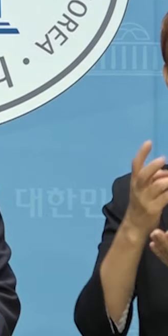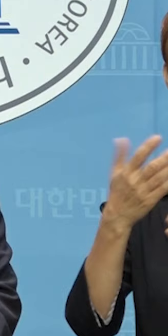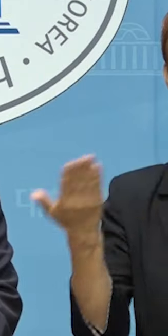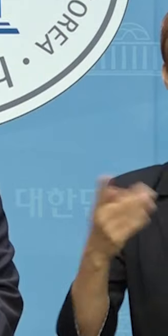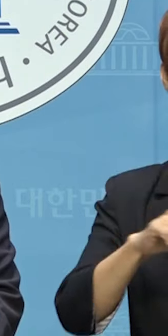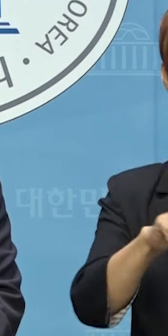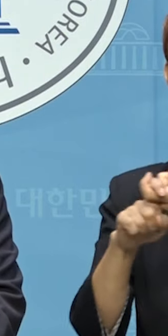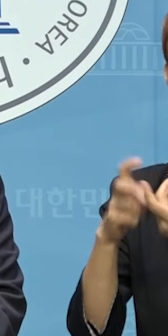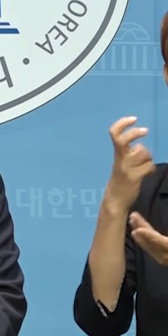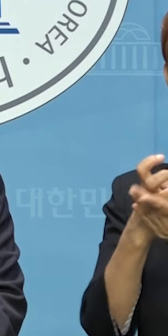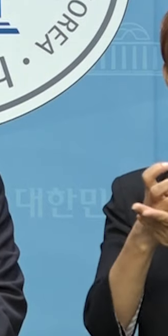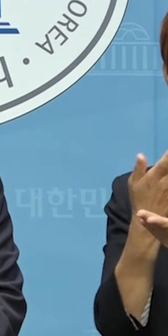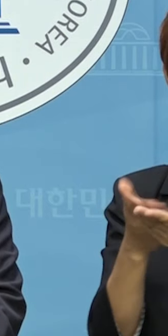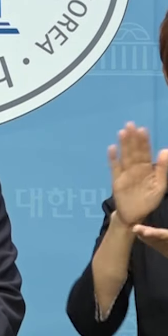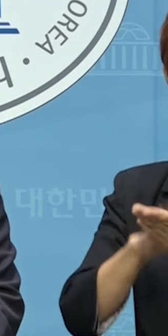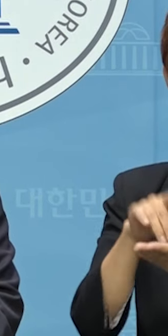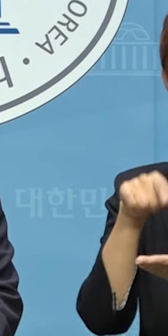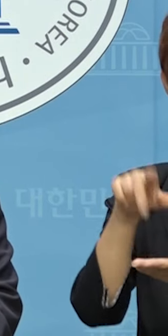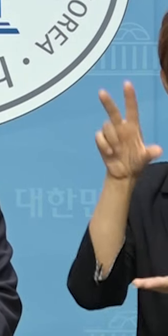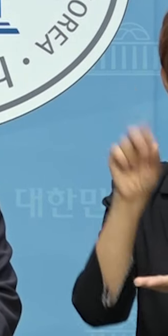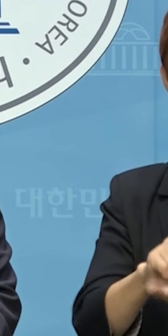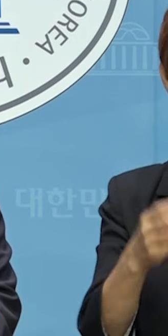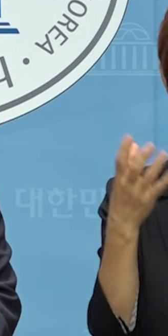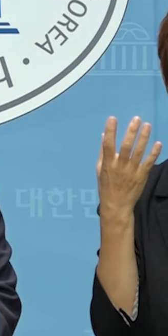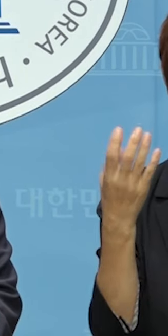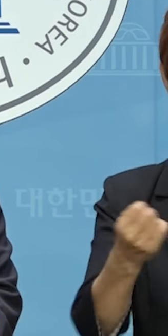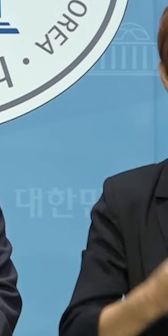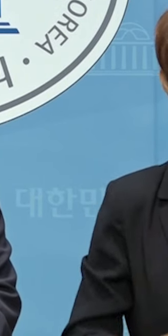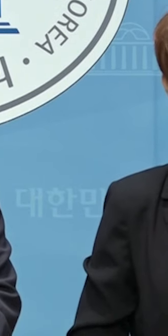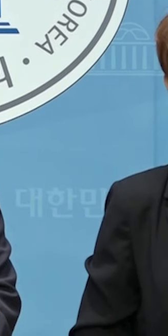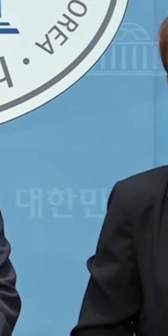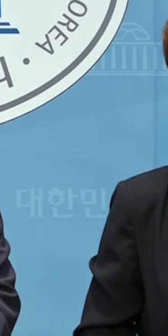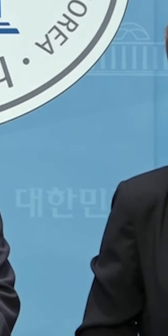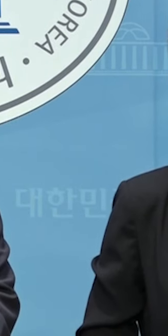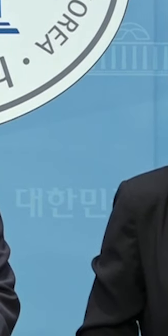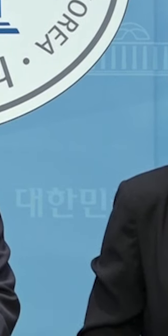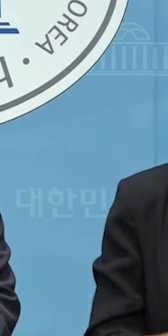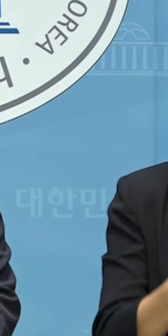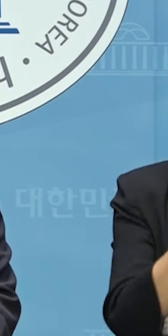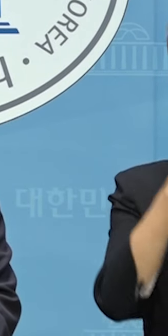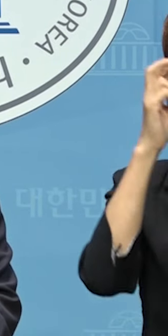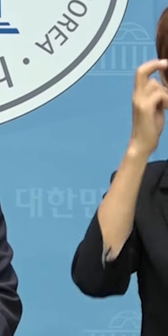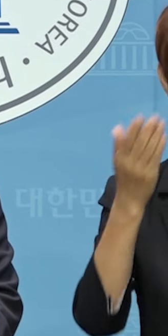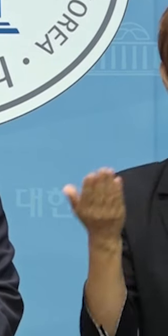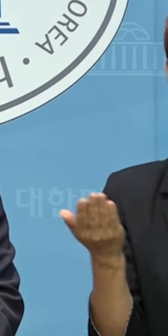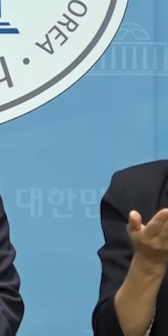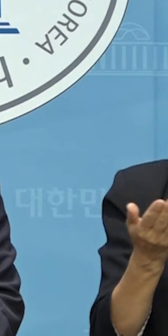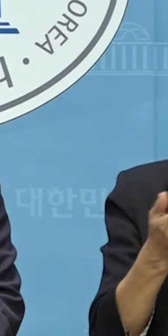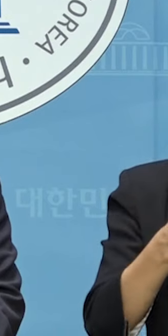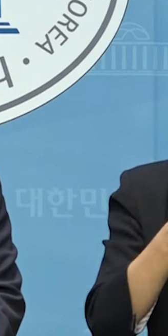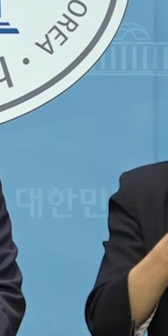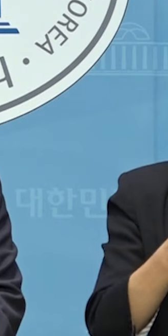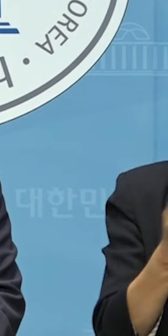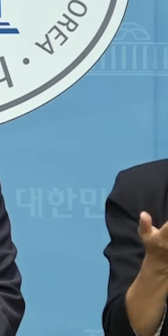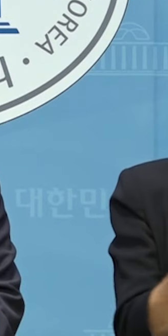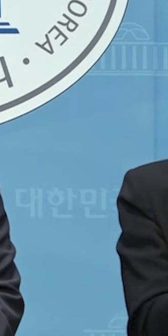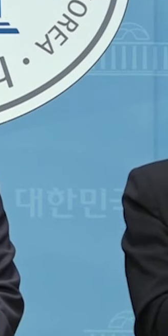개정안에 문제점과 우려는 한두 가지가 아닙니다 첫째 노사관계 오랜 간인